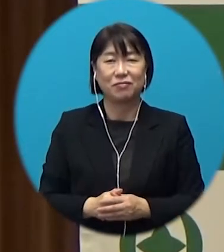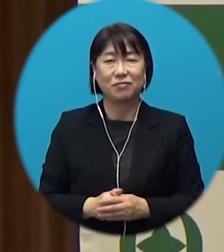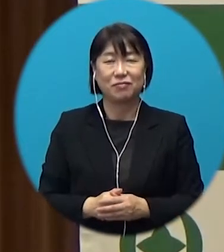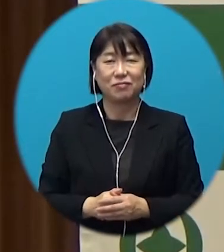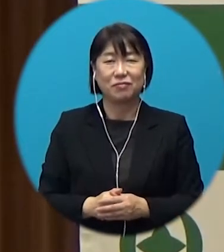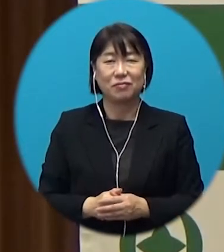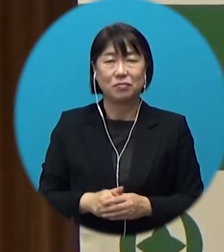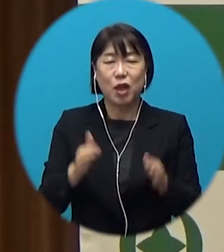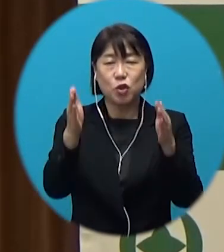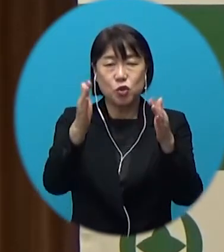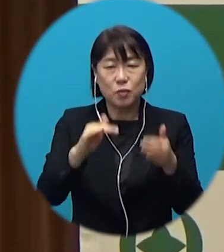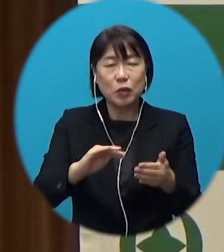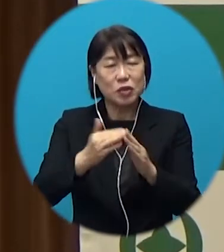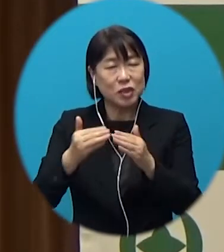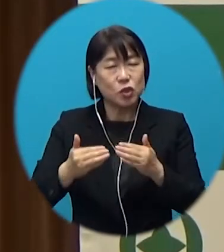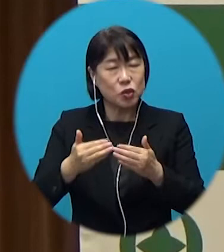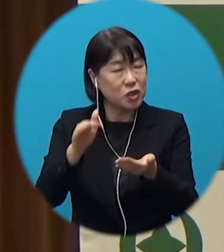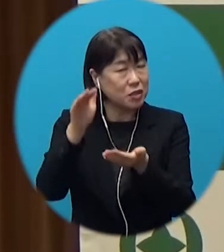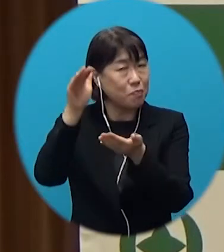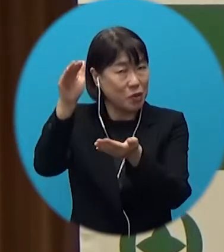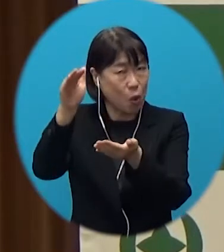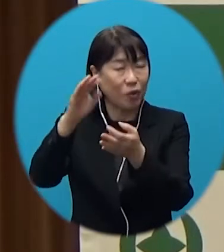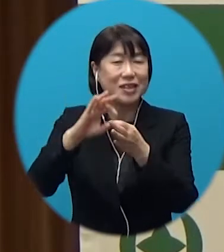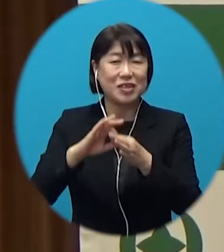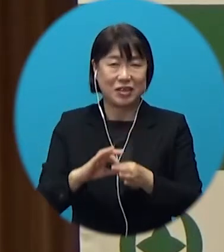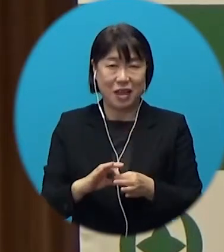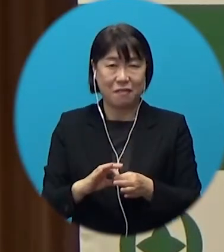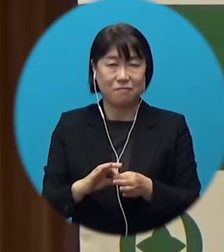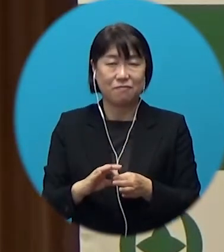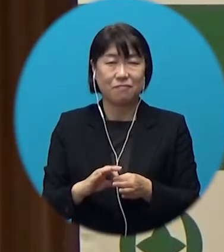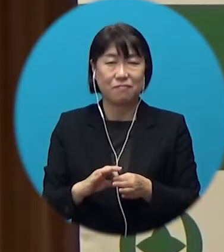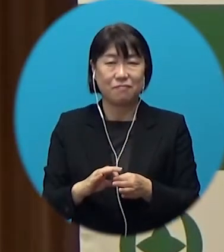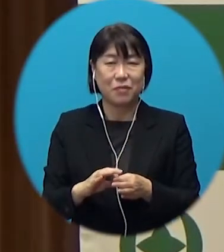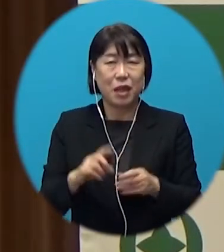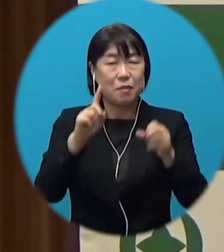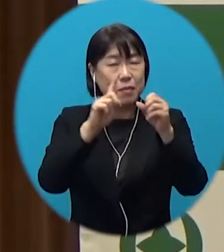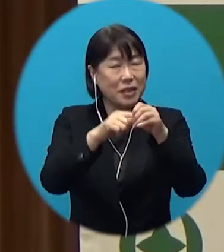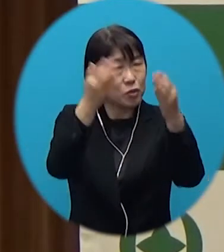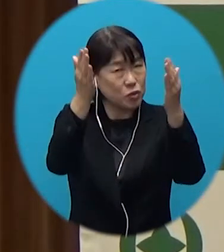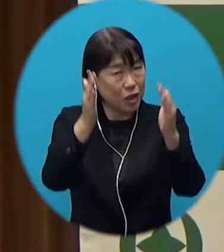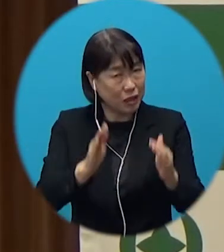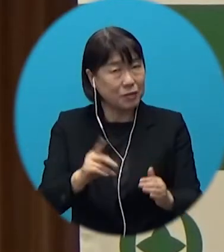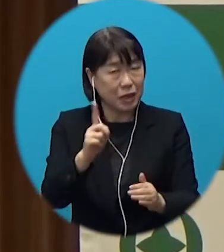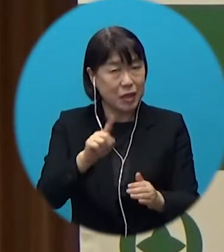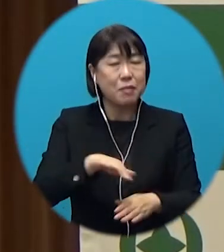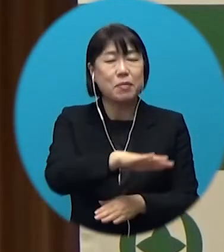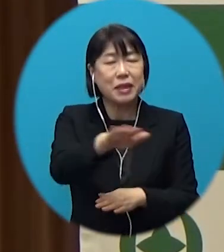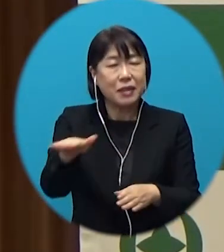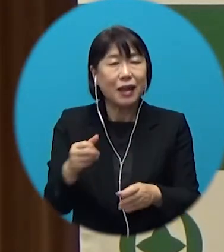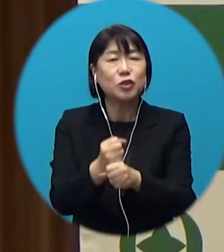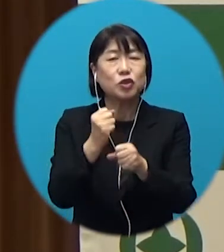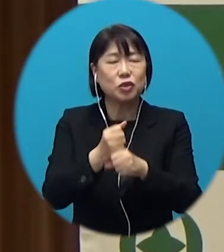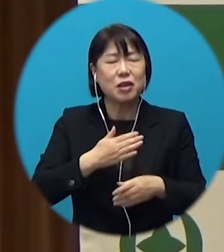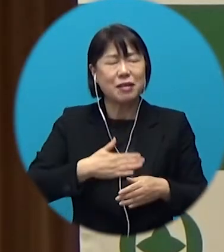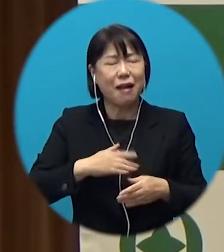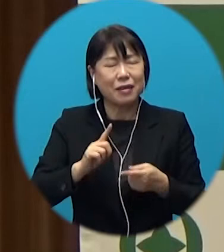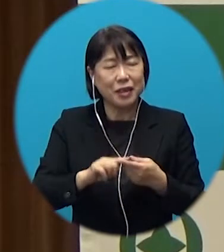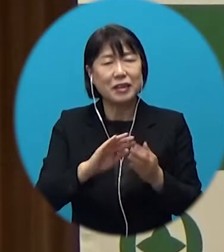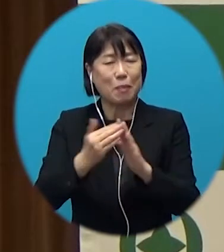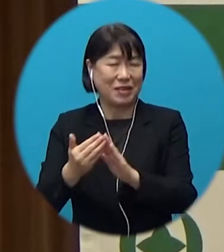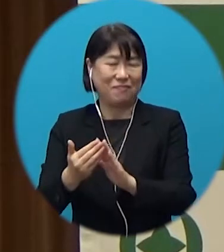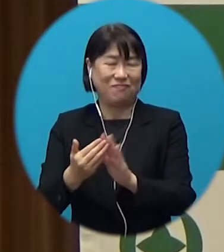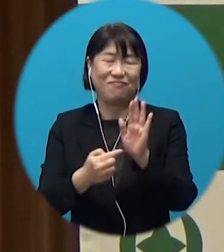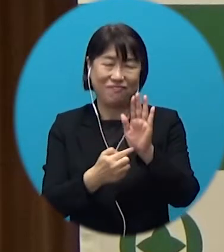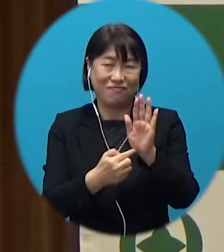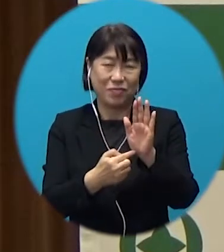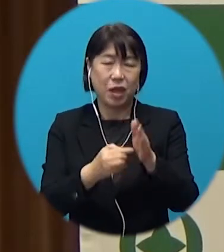マートシティ推進ビジョンについてですけれども、目指す姿として、みんなで作る環境を話しておりますが、快適